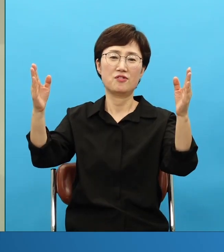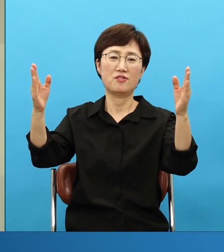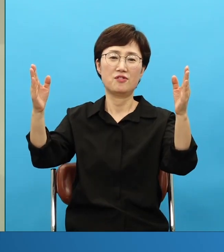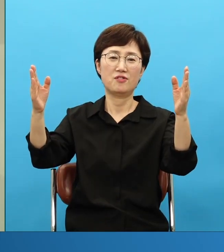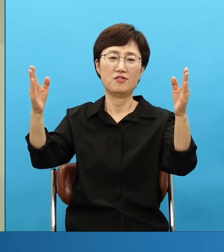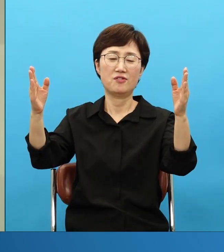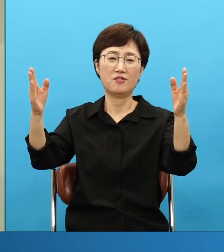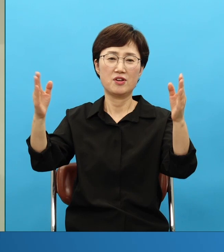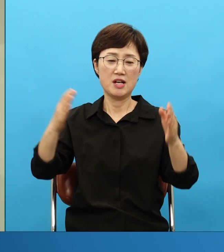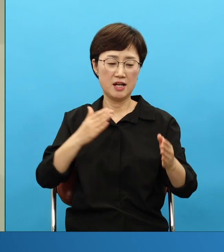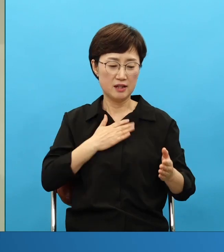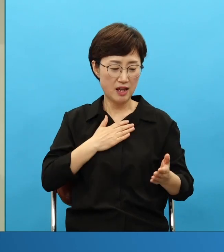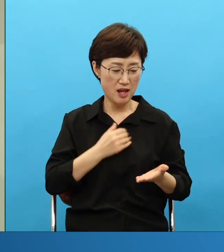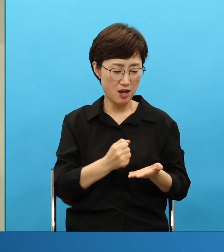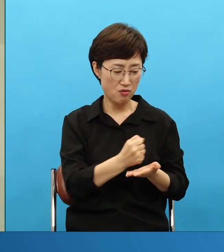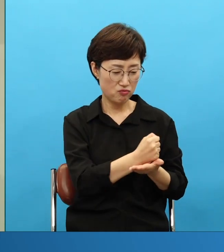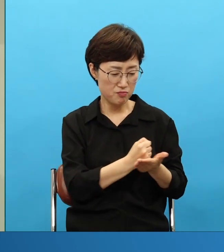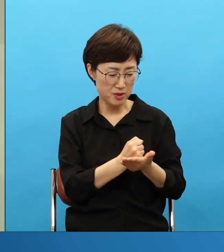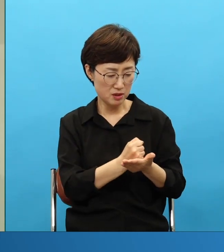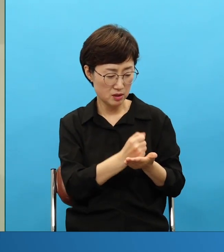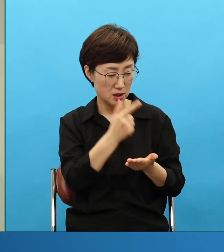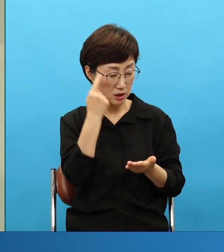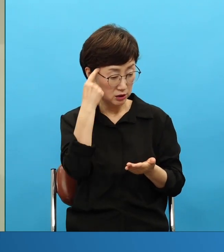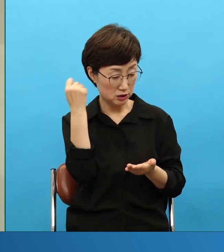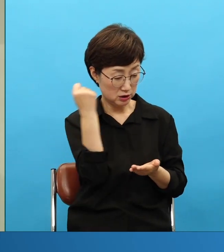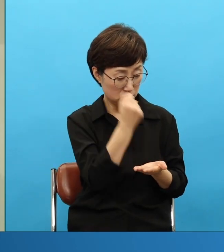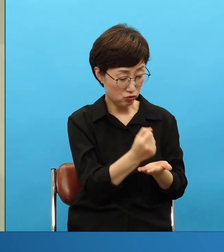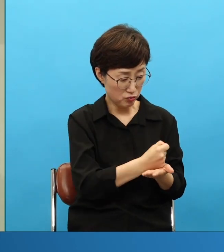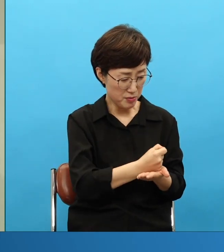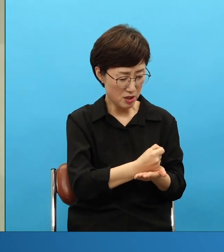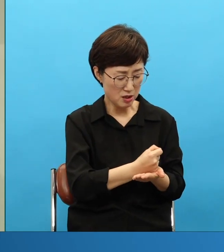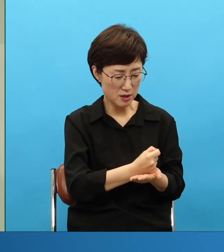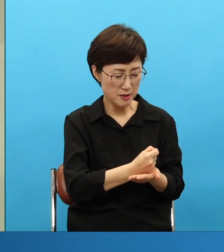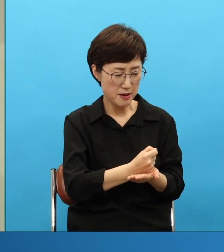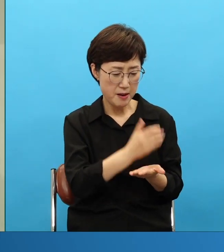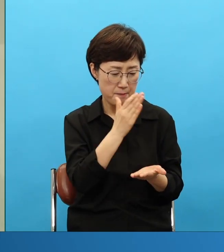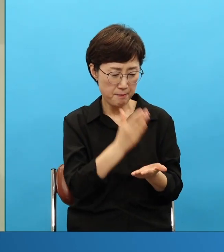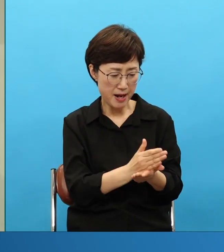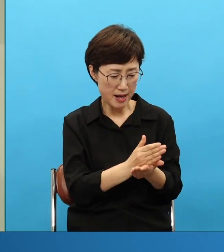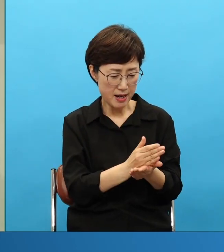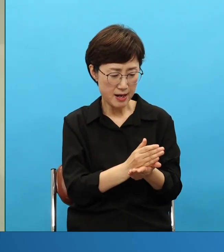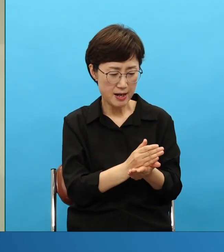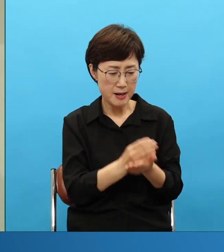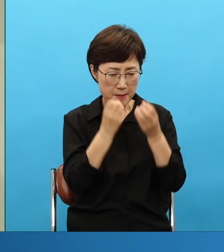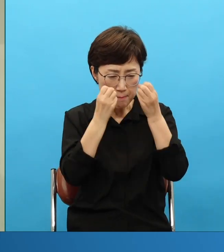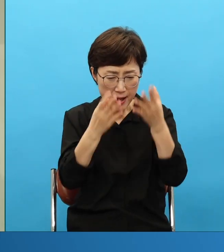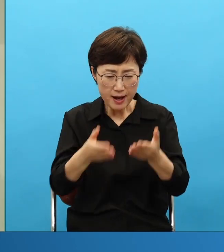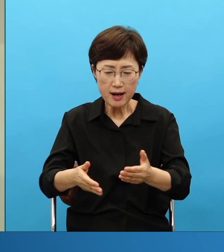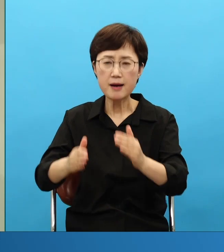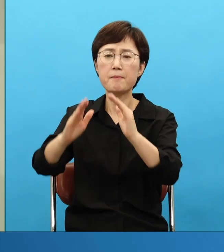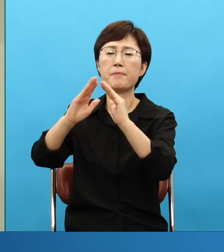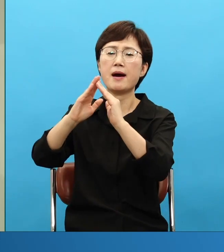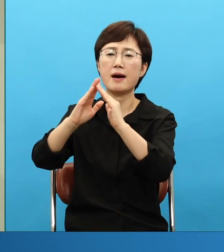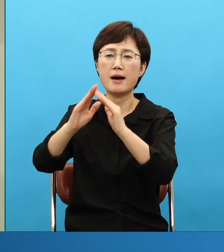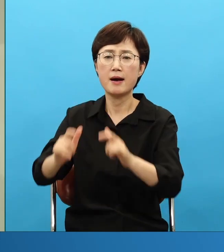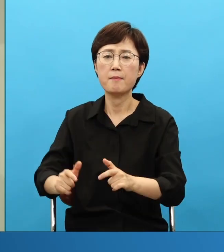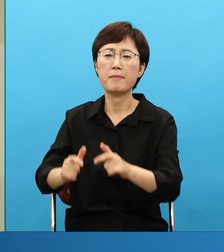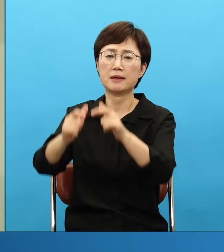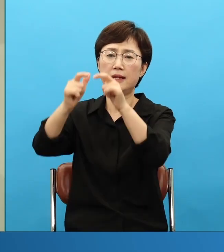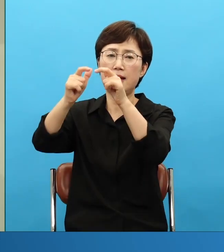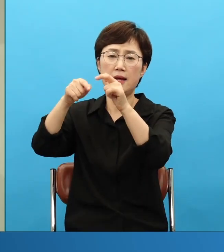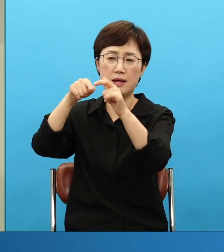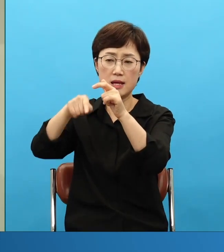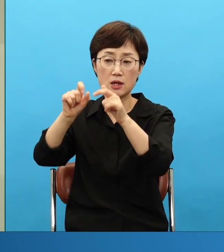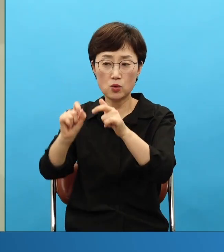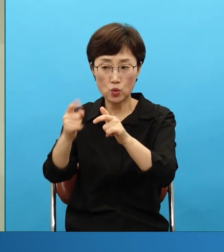완전히 운명을 뒤바꾸는 망대. That it was the partisan that completely overturned their fate. 뭐라고 되어 있습니까? What else does it say? 스데반의 환란으로